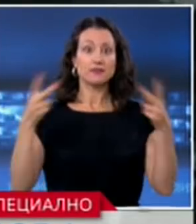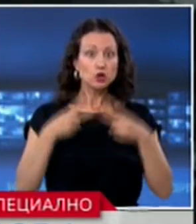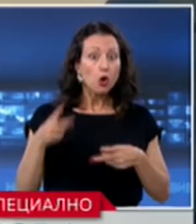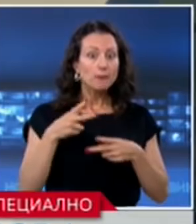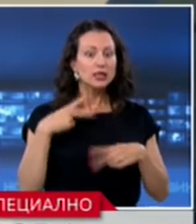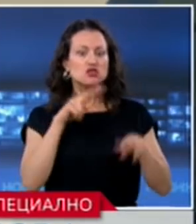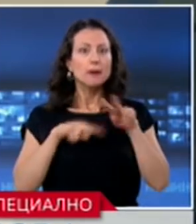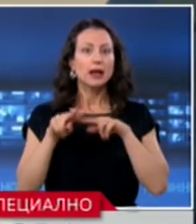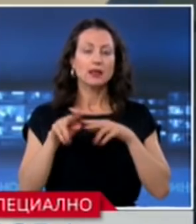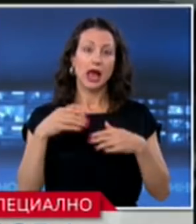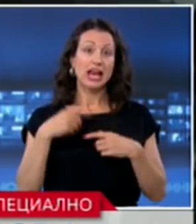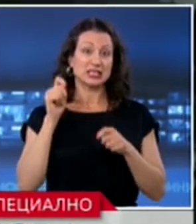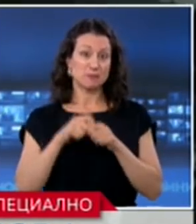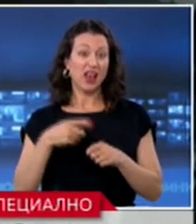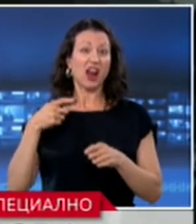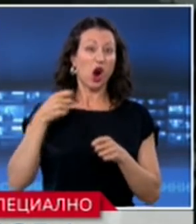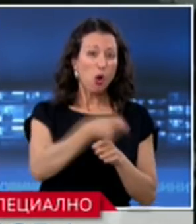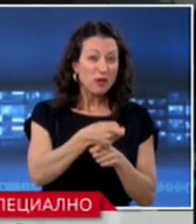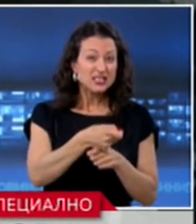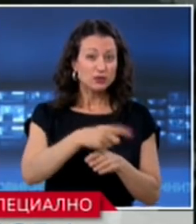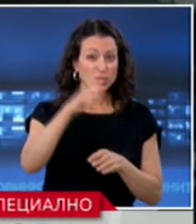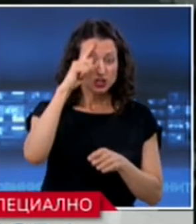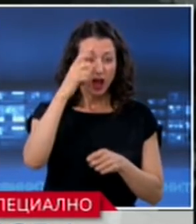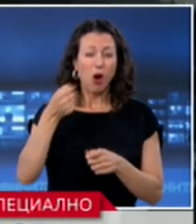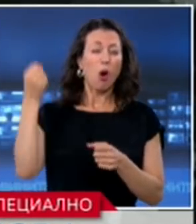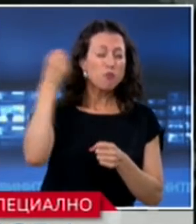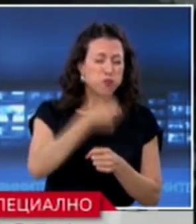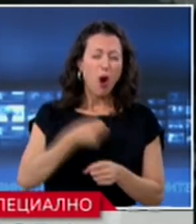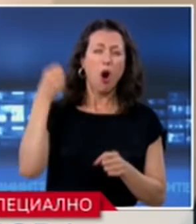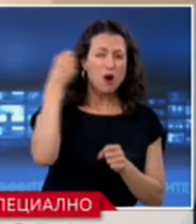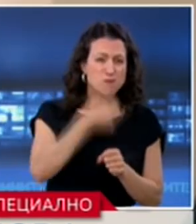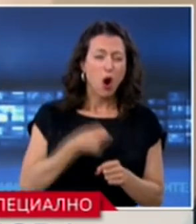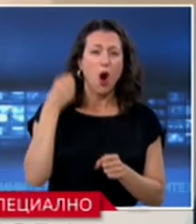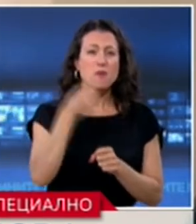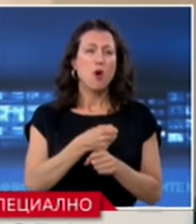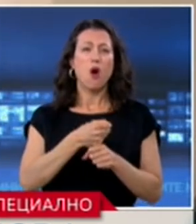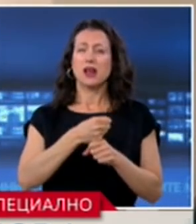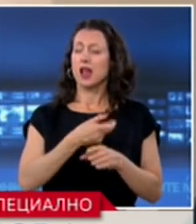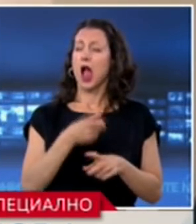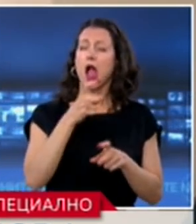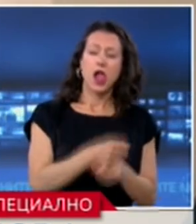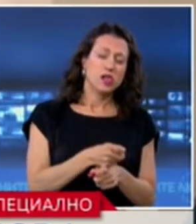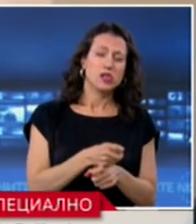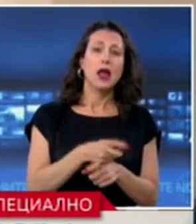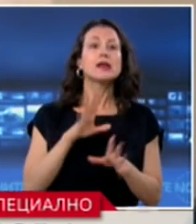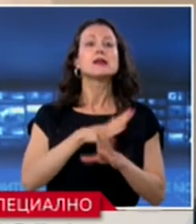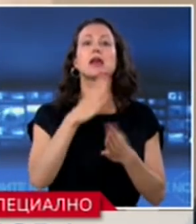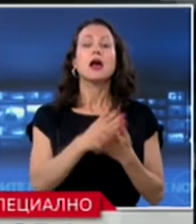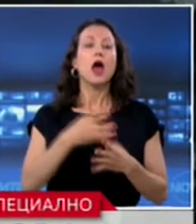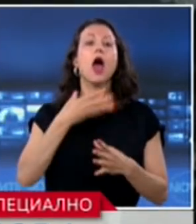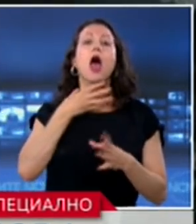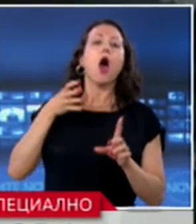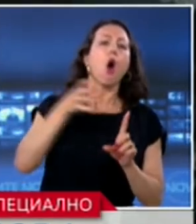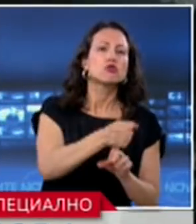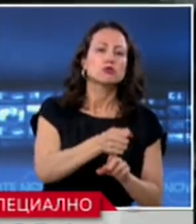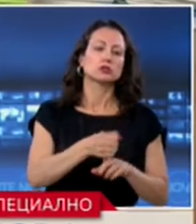убийство. Убийство на жена. Колко бой си ме бил, не ме ти казвам. Ама бой ти казвам, смазах я от бой и накрая го душих и оставих на правата.